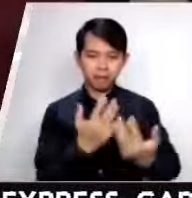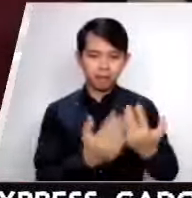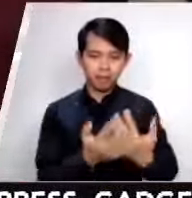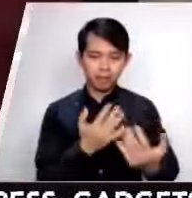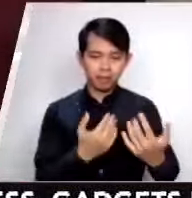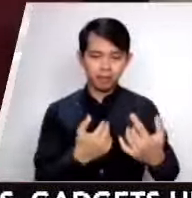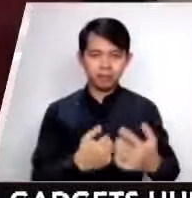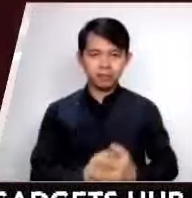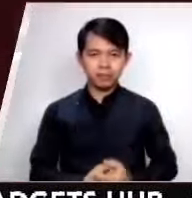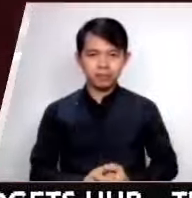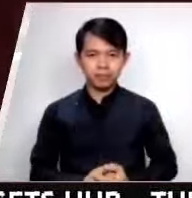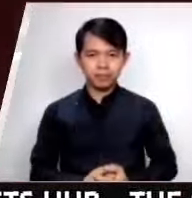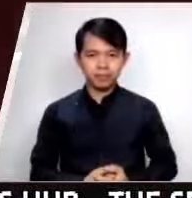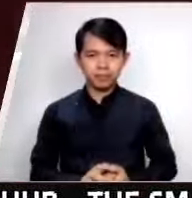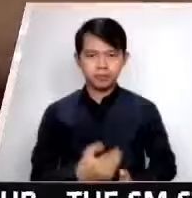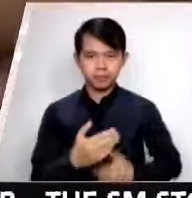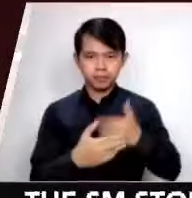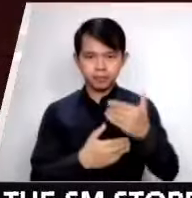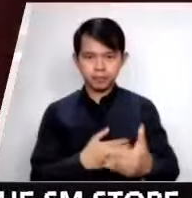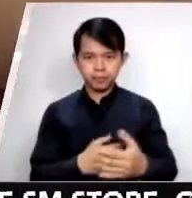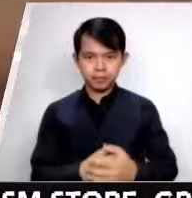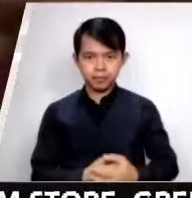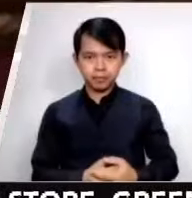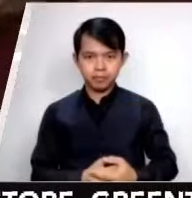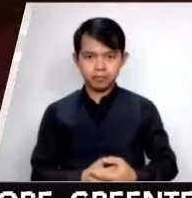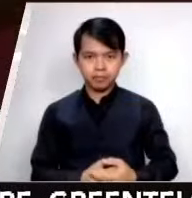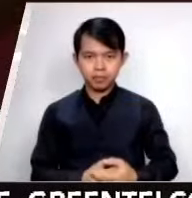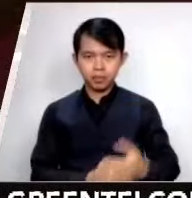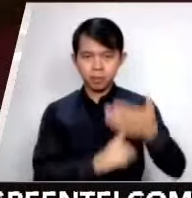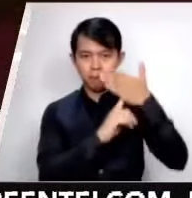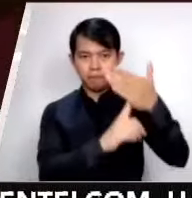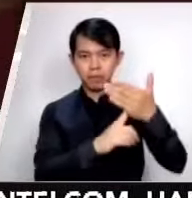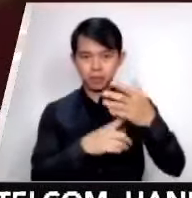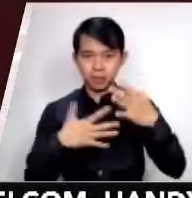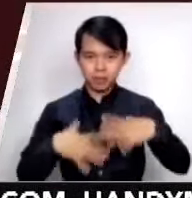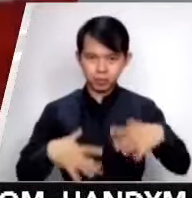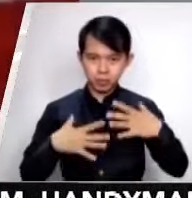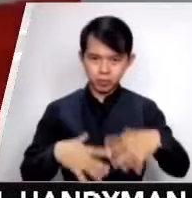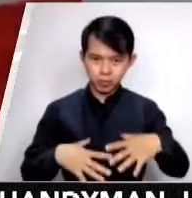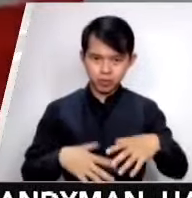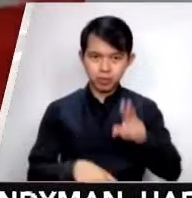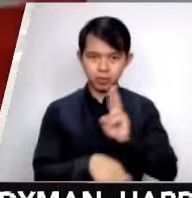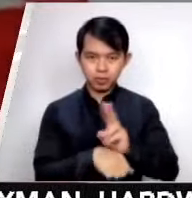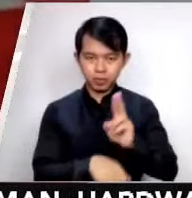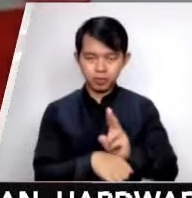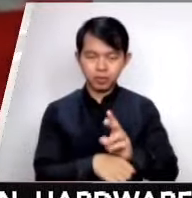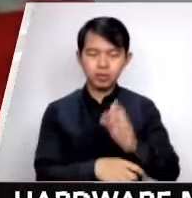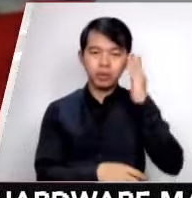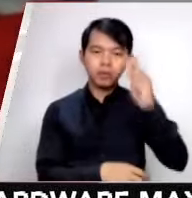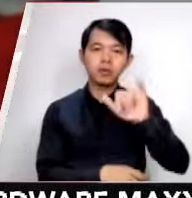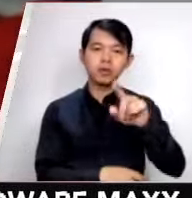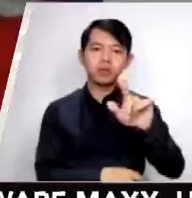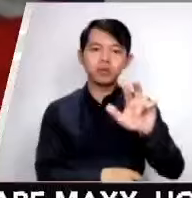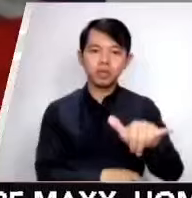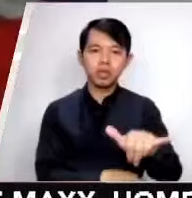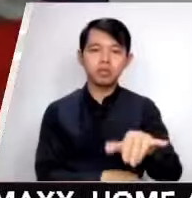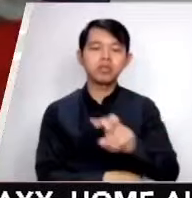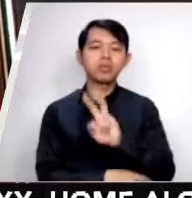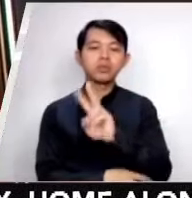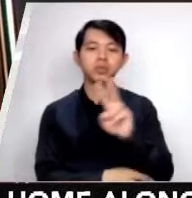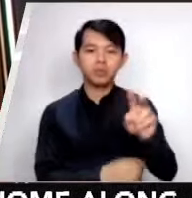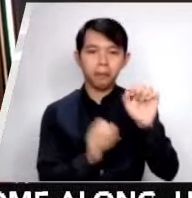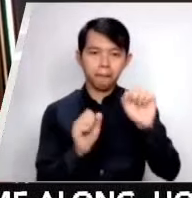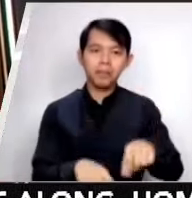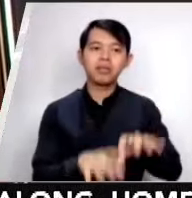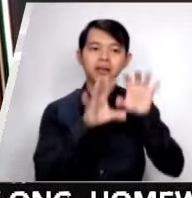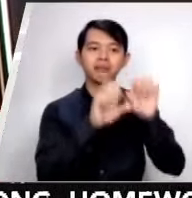Mga magsusuot ng protest clothing sa sona ng Pangulo sa July 22, posibleng arestuhin ayon sa Secretary General ng Kamara.